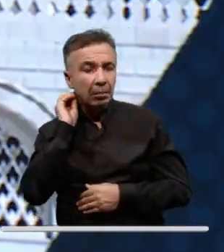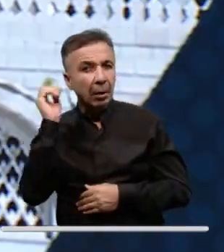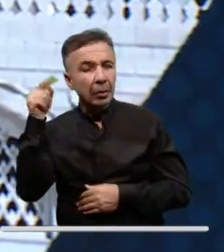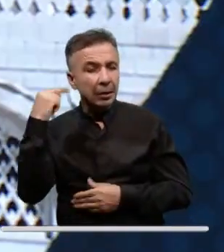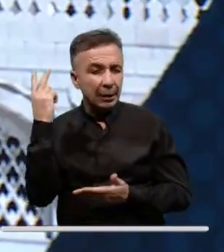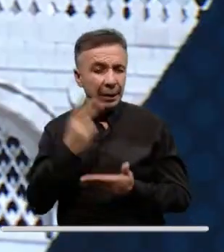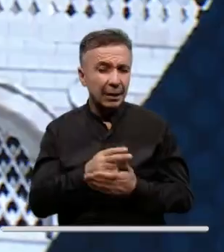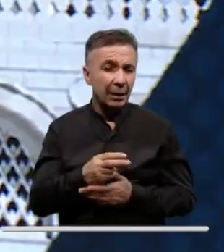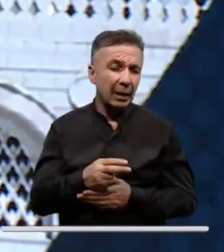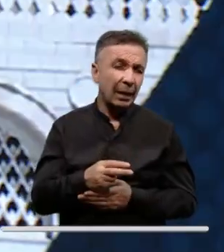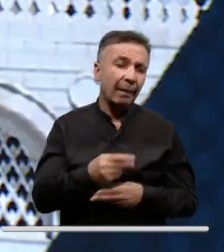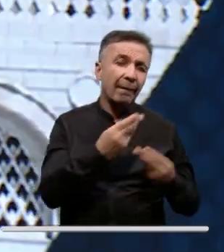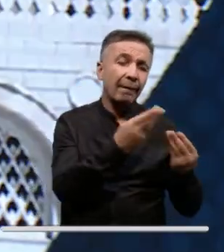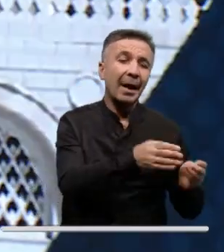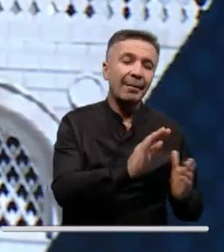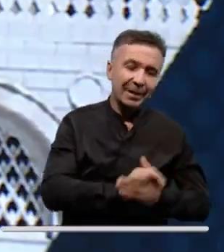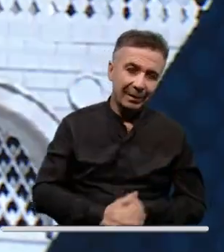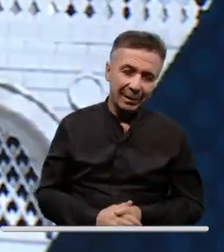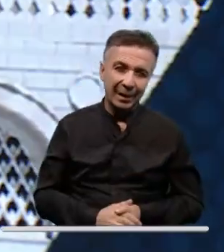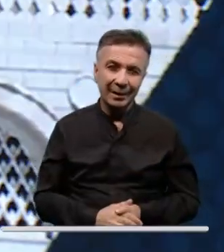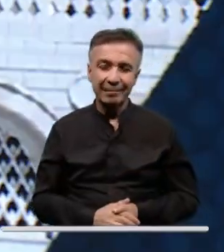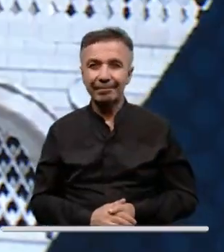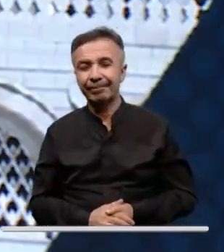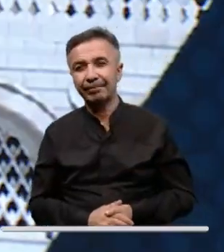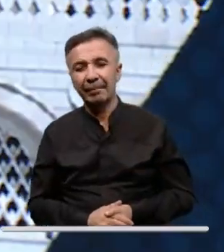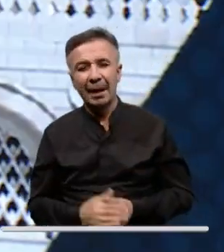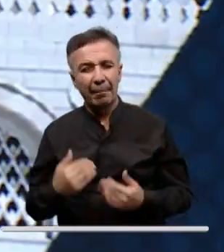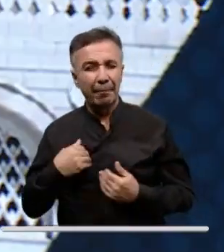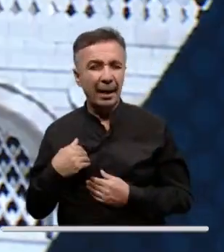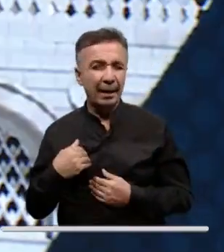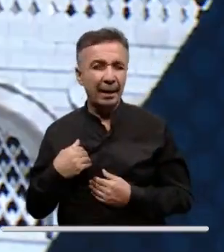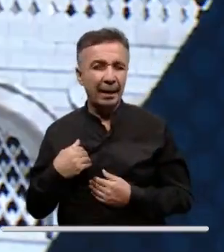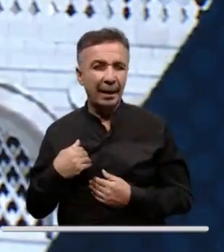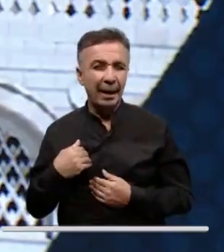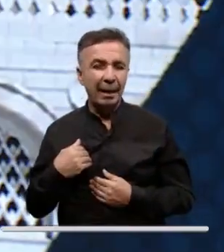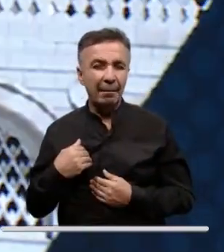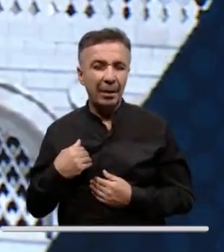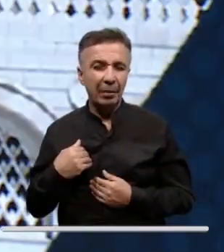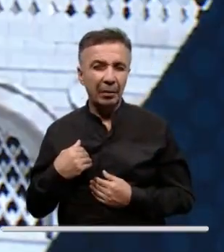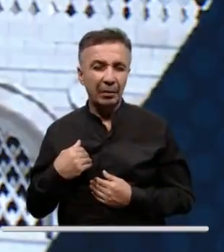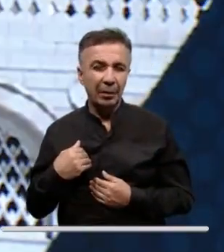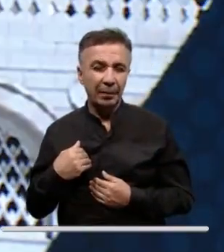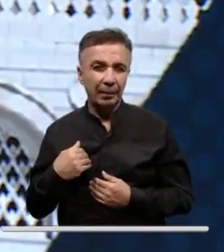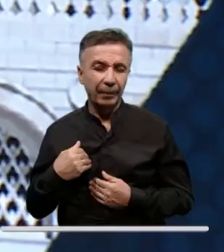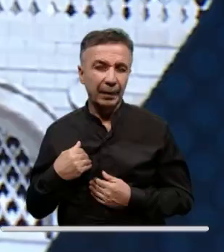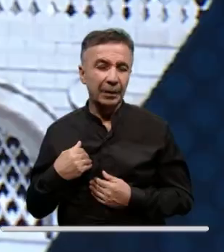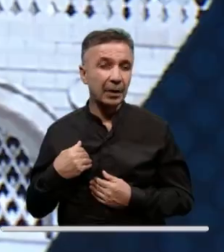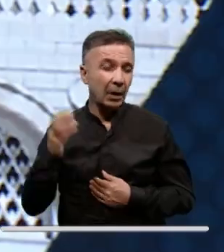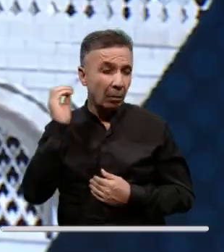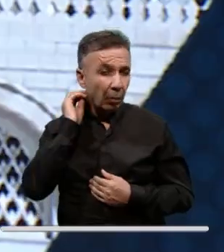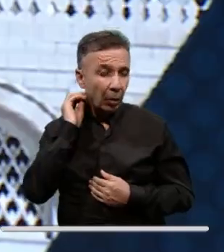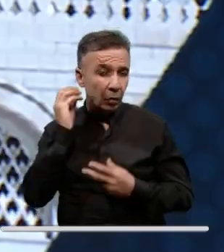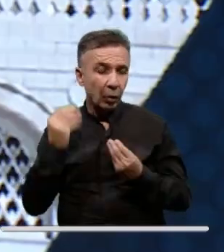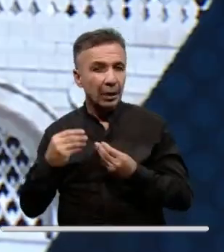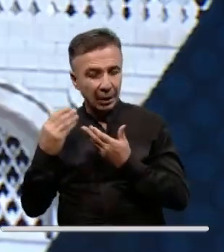bir şeyi götürmesin Eee ama ben götürüp vereceğim ve bunu borç kabul ettim illaki bş kabul etmişse o